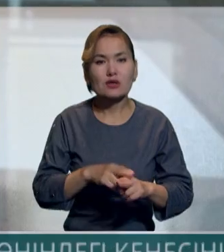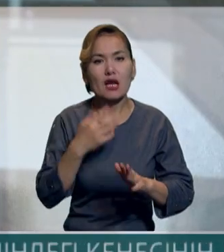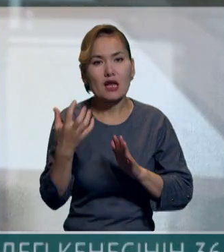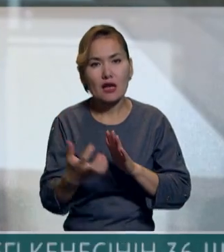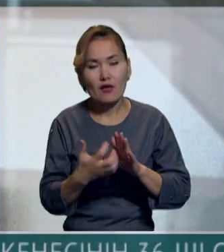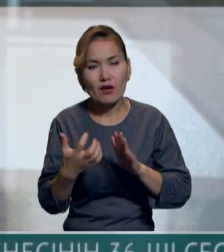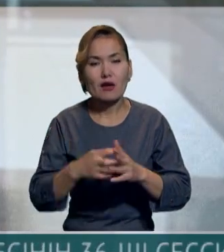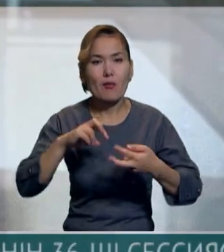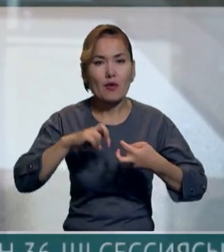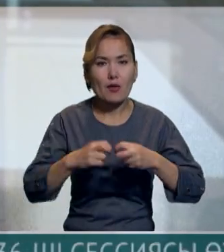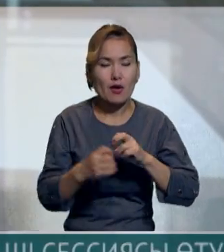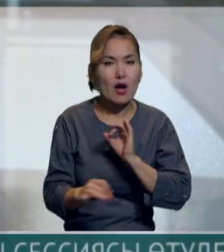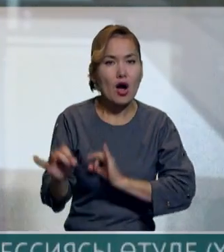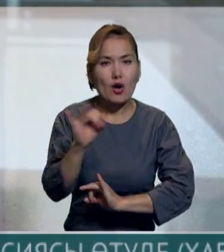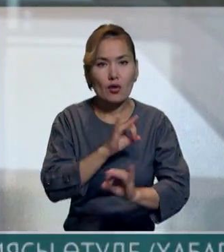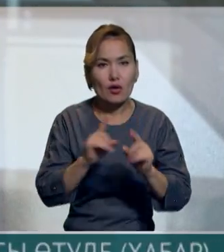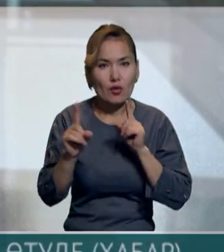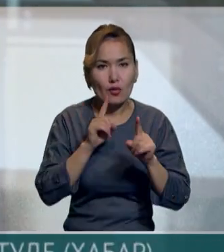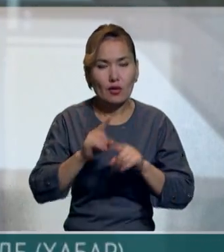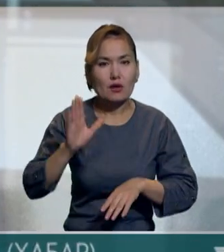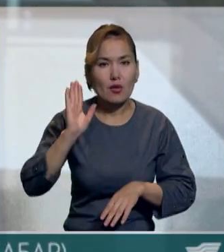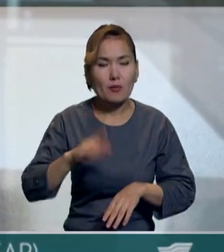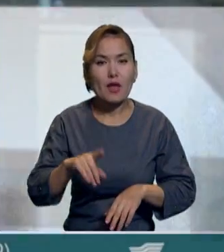қарағанда құжат әлі де пысықтала түсетін секілді. Ал